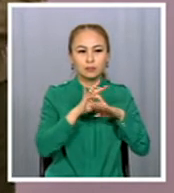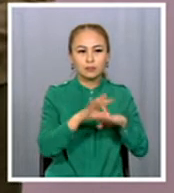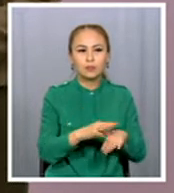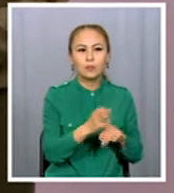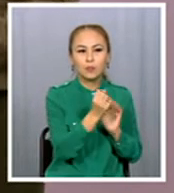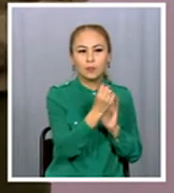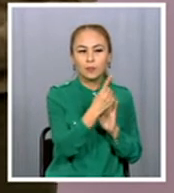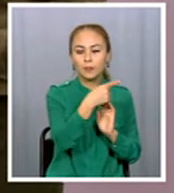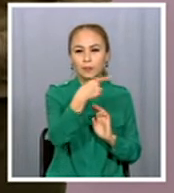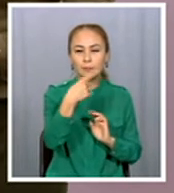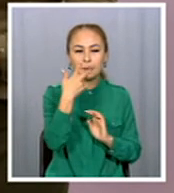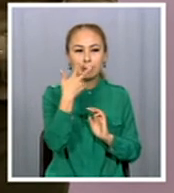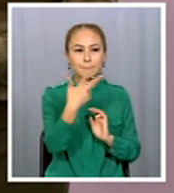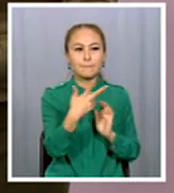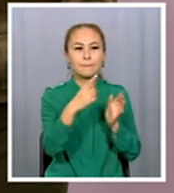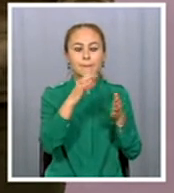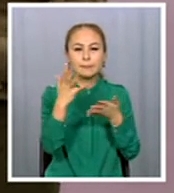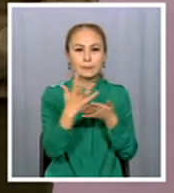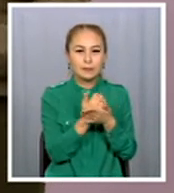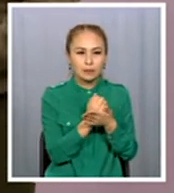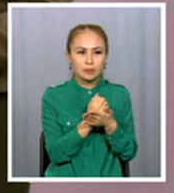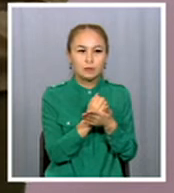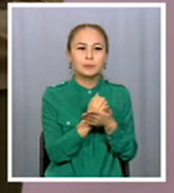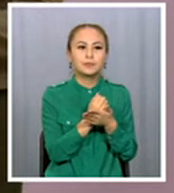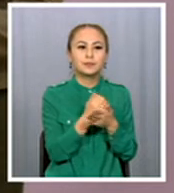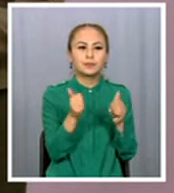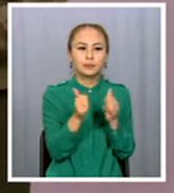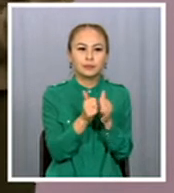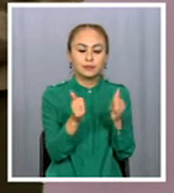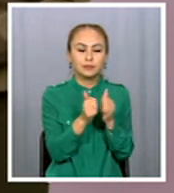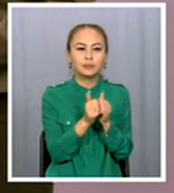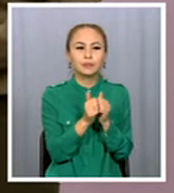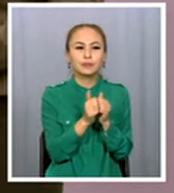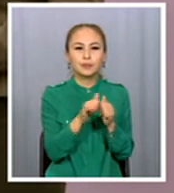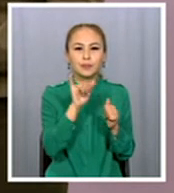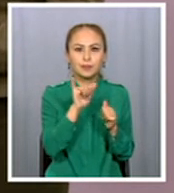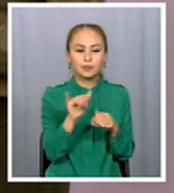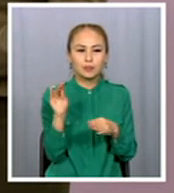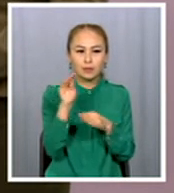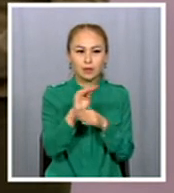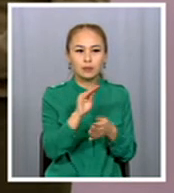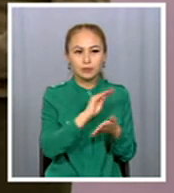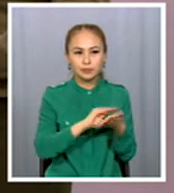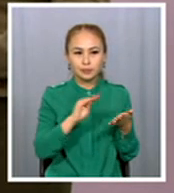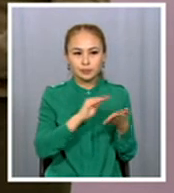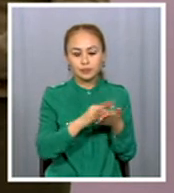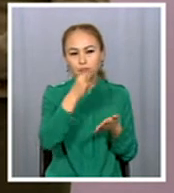мен 3-тің айырмасын анықтап, жанына Y-ті жазамыз.